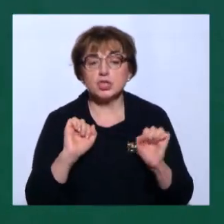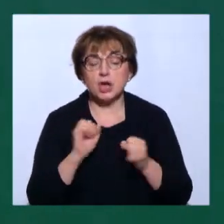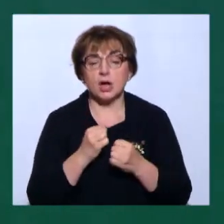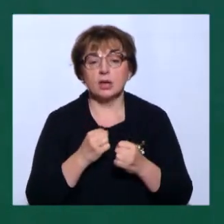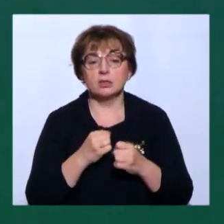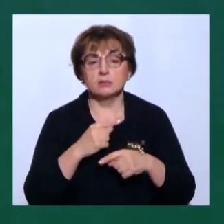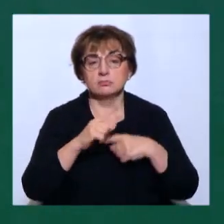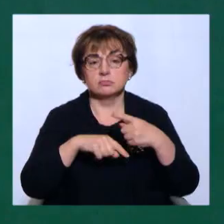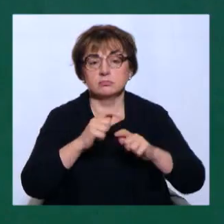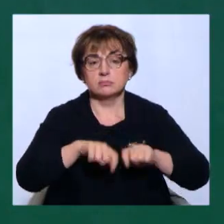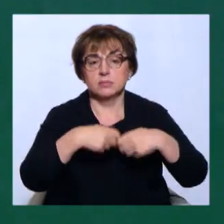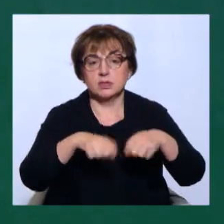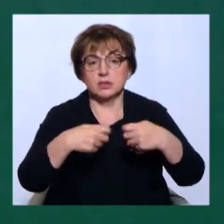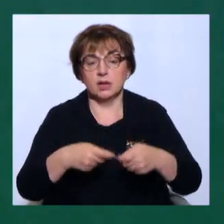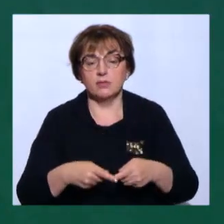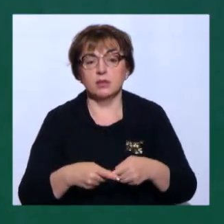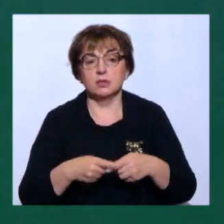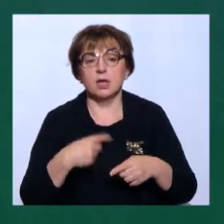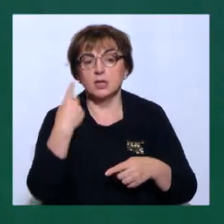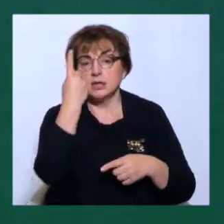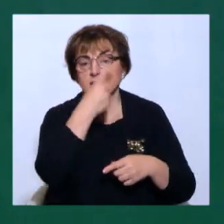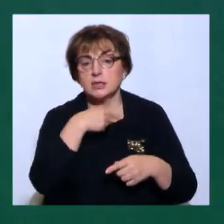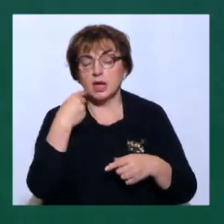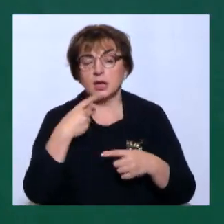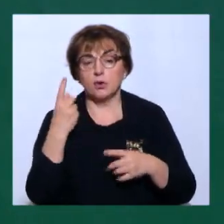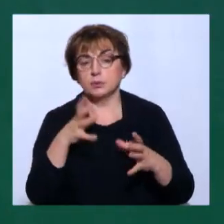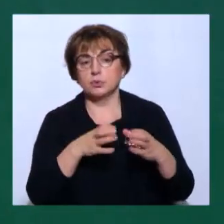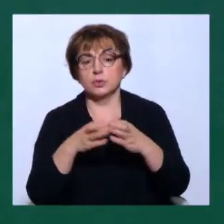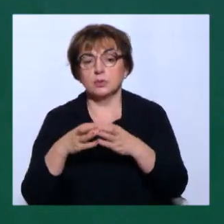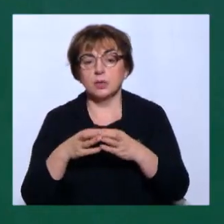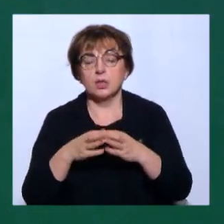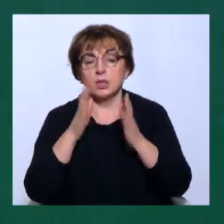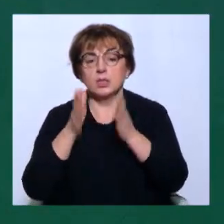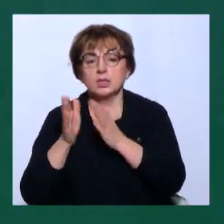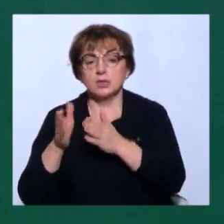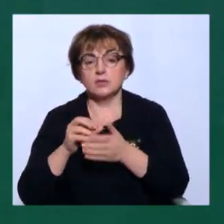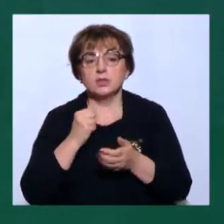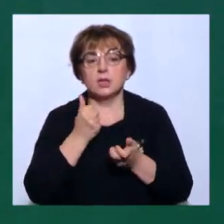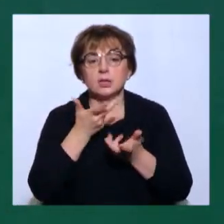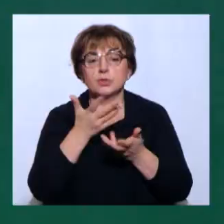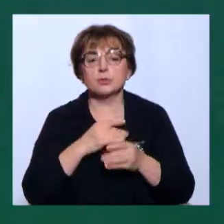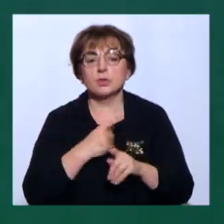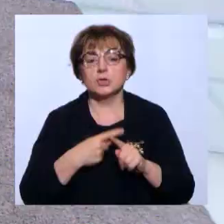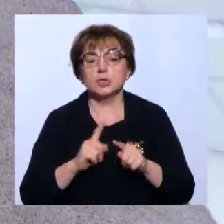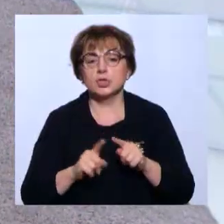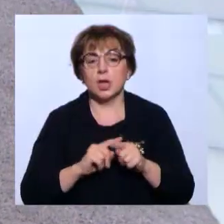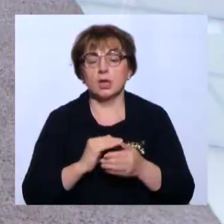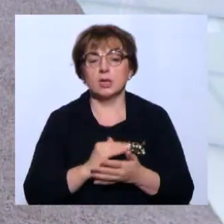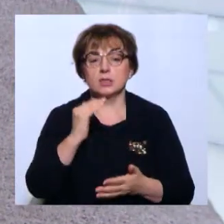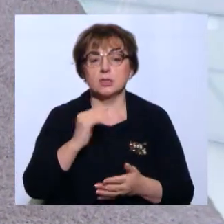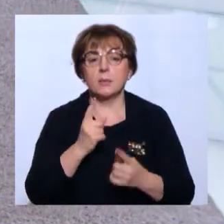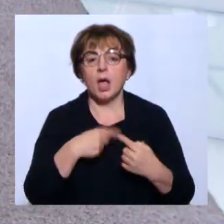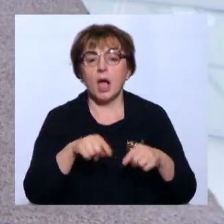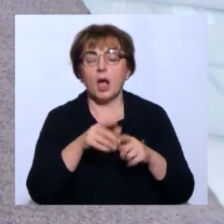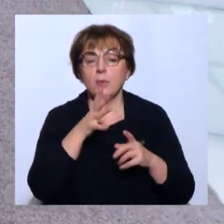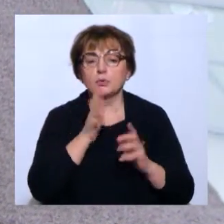იძლევა შთამომავლობას და სახეობის ფარგლებში ინდივიდთა რიცხვი იზრდება. ხოლო ჰიდრას